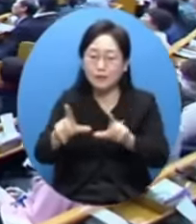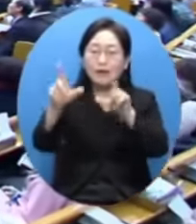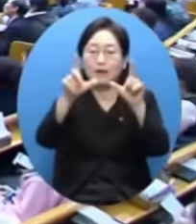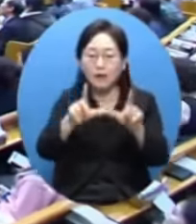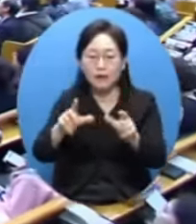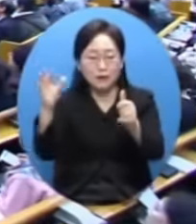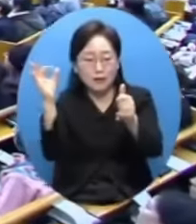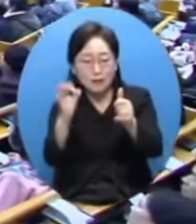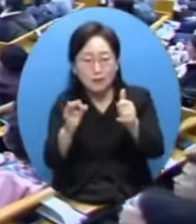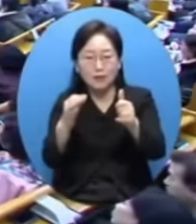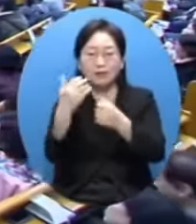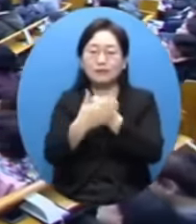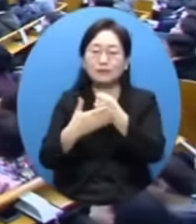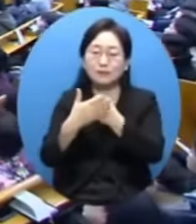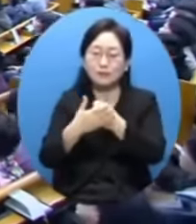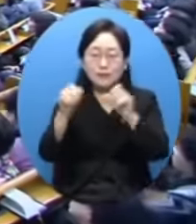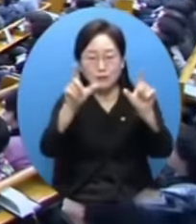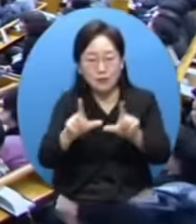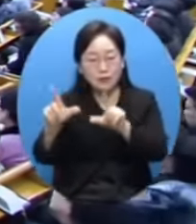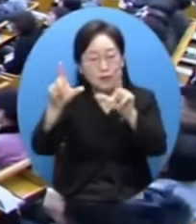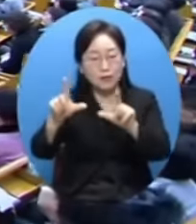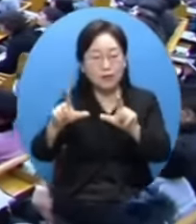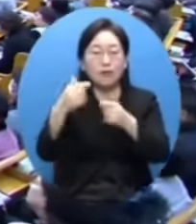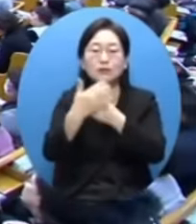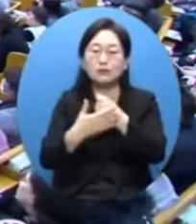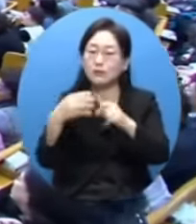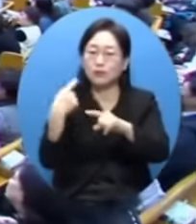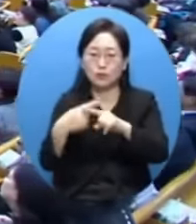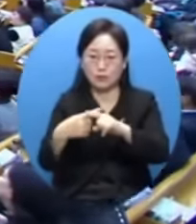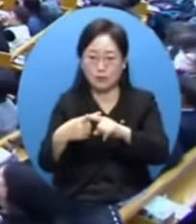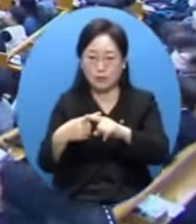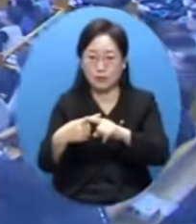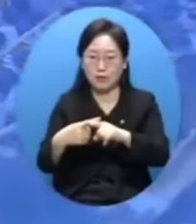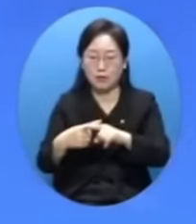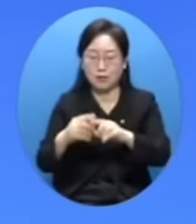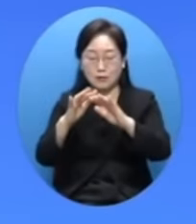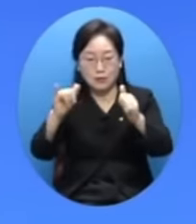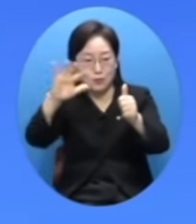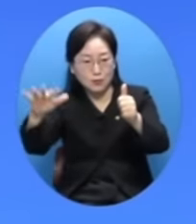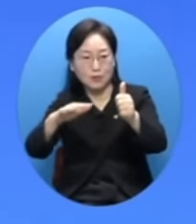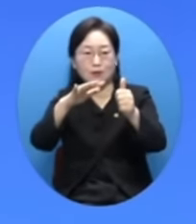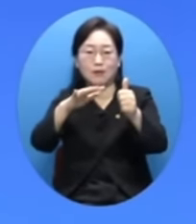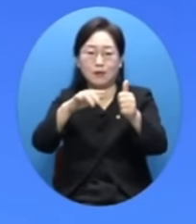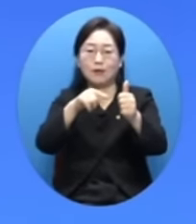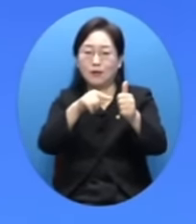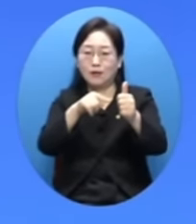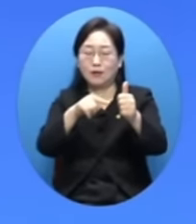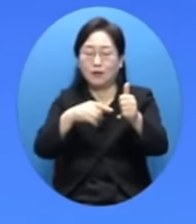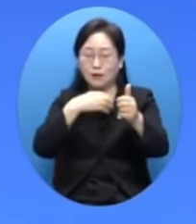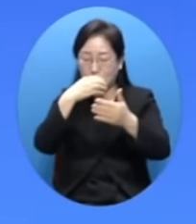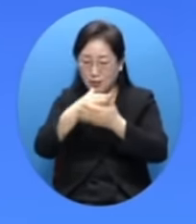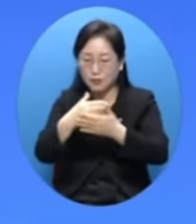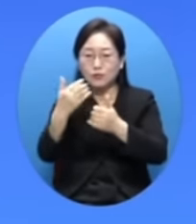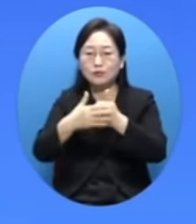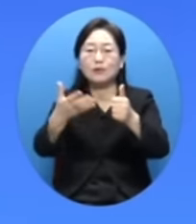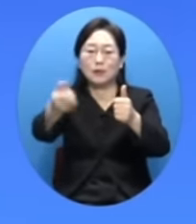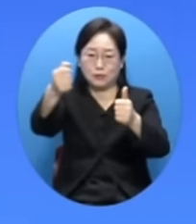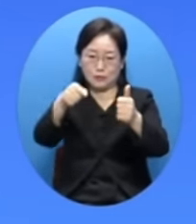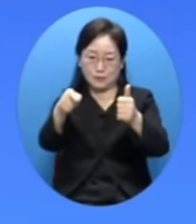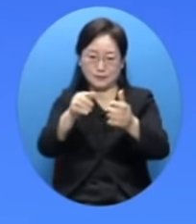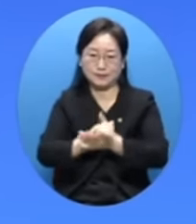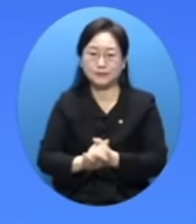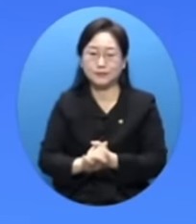은혜롭고 모든 사람이 본이 되어서 많은 사람들이이 전 의 삶을 통해서 감동을 받고 은혜를 받았습니다